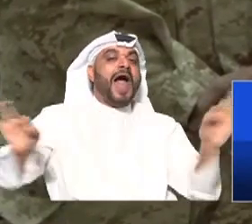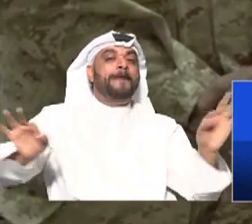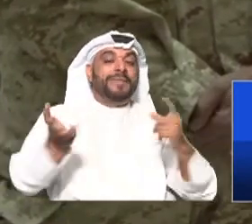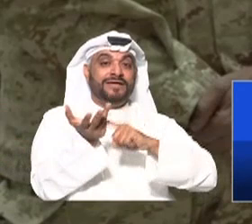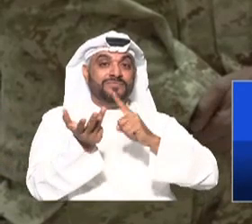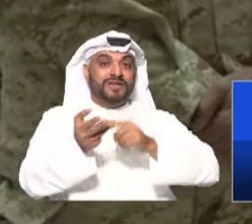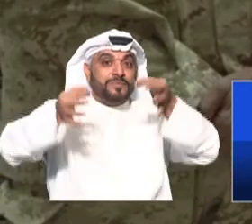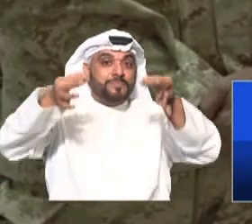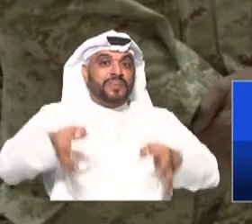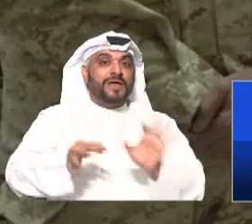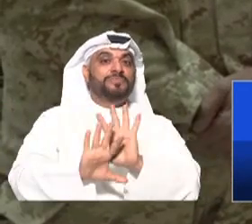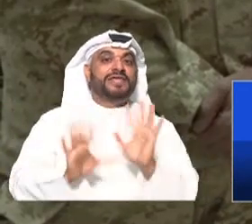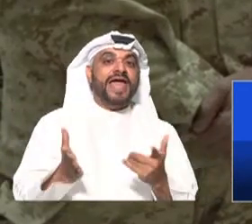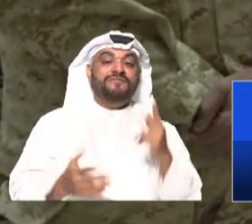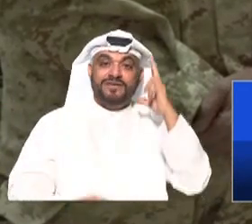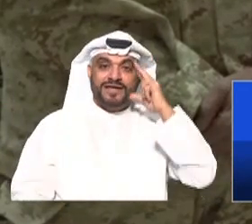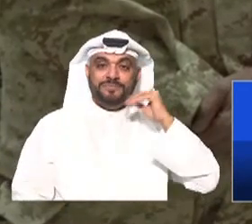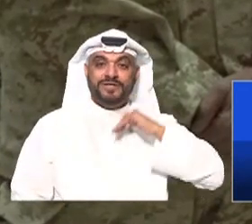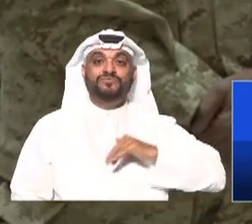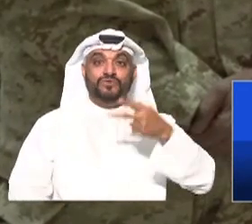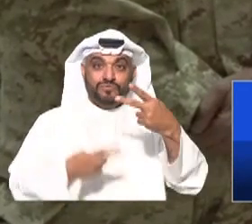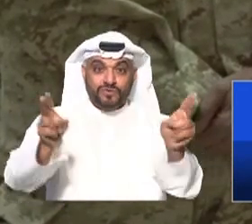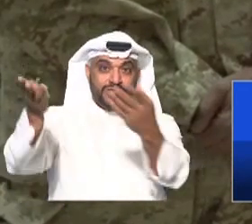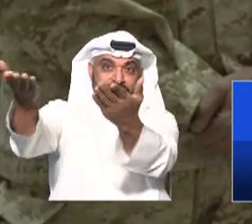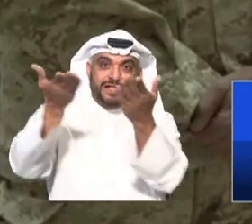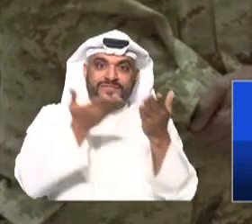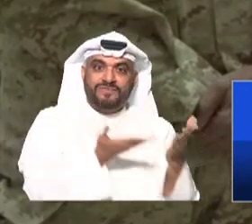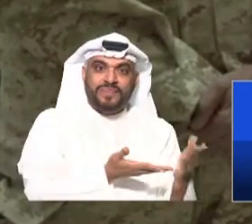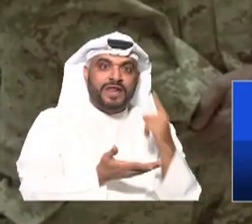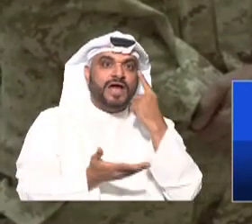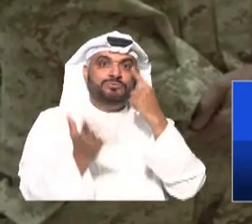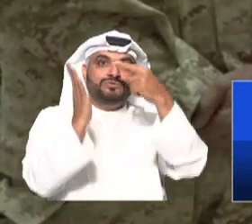يحتاجها الجيش الكويتي للانخراط في دوراته.